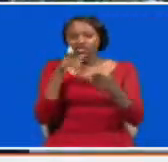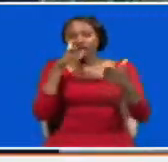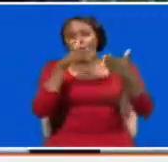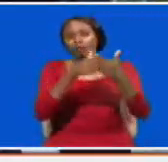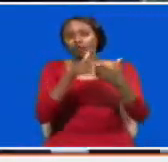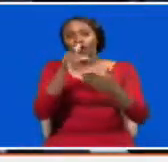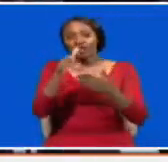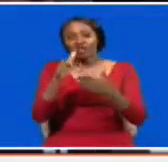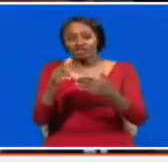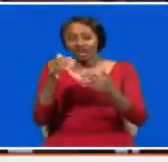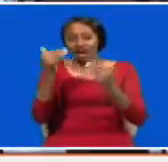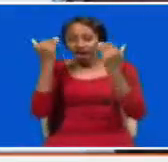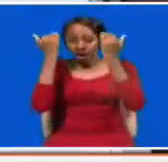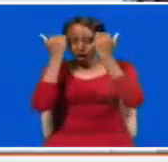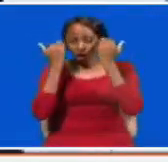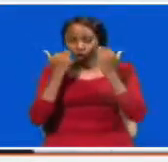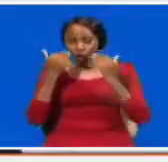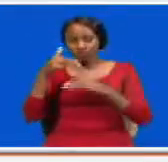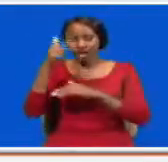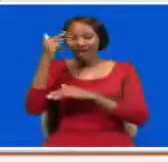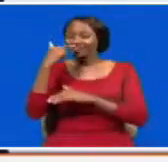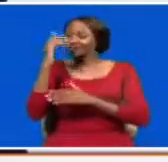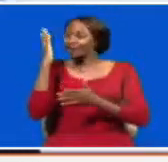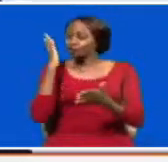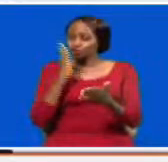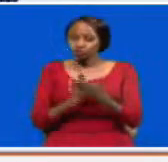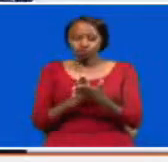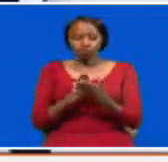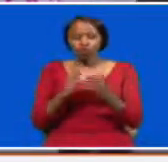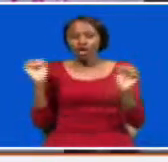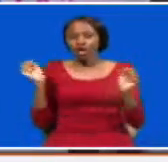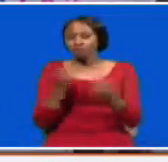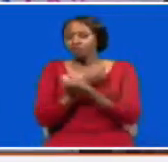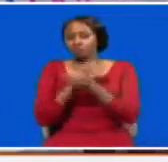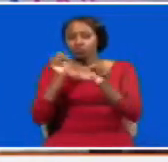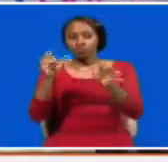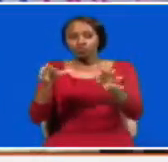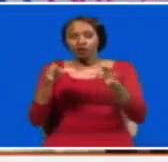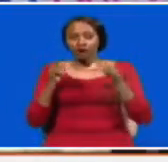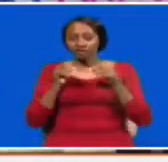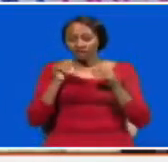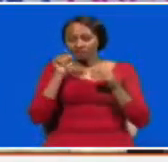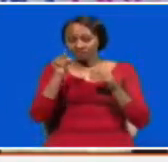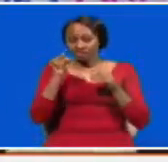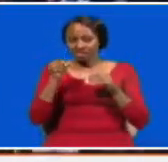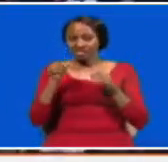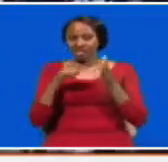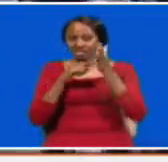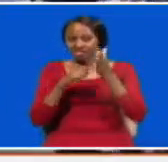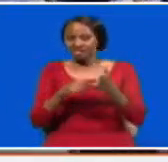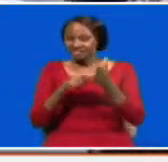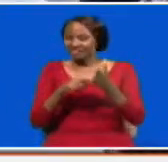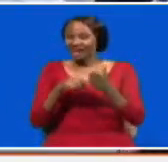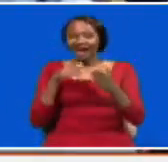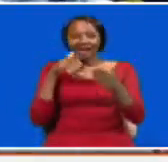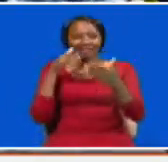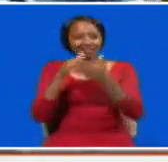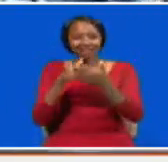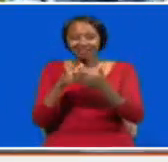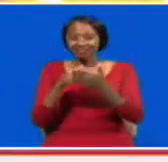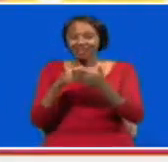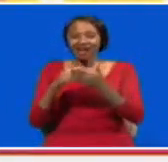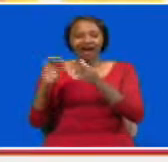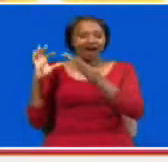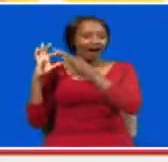wa mahakama na kudokeza kusimama kidete dhidi ya matendo hayo wanayosisitiza kwenda kinyume cha maadili ya